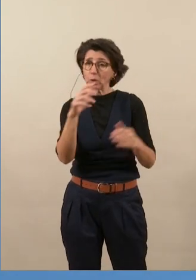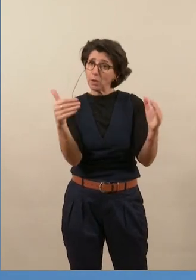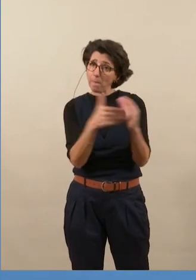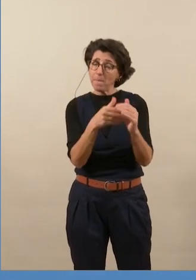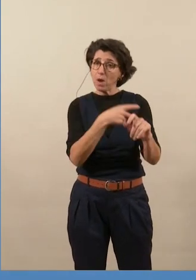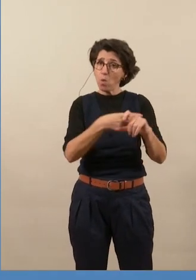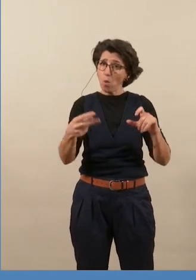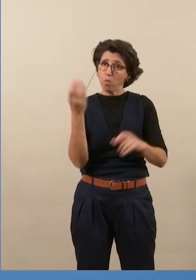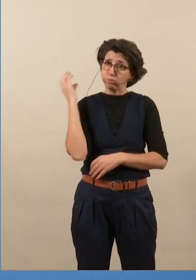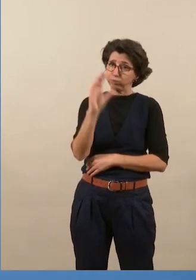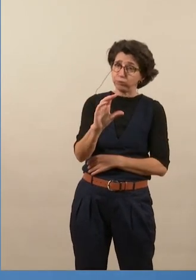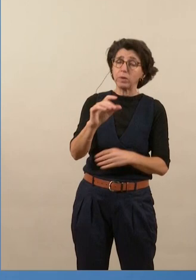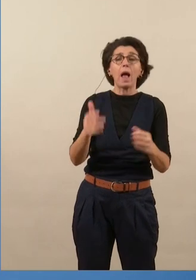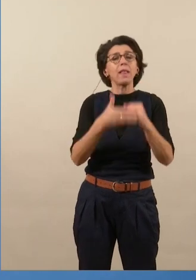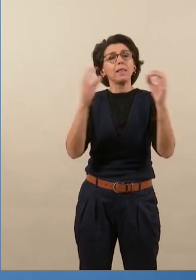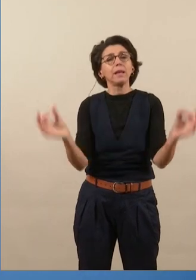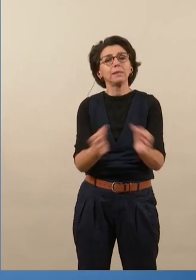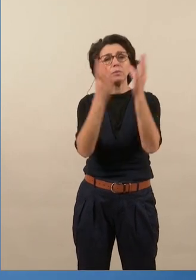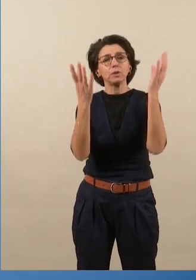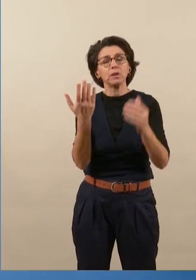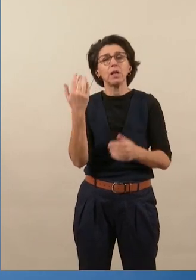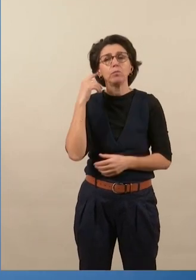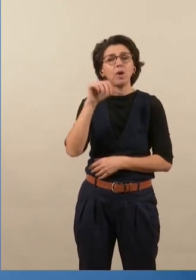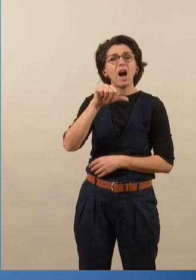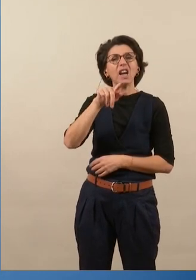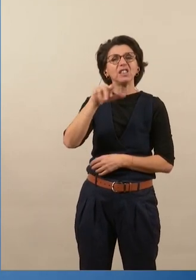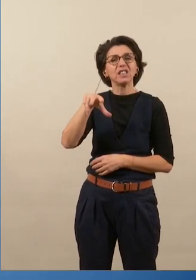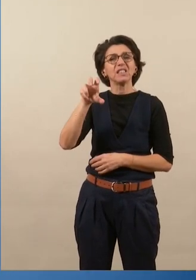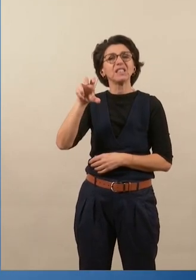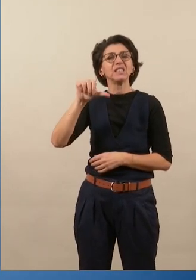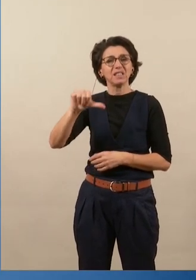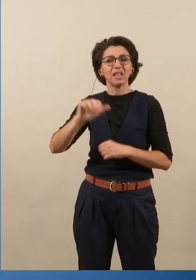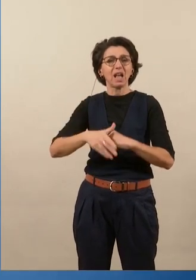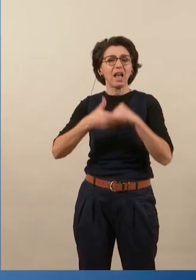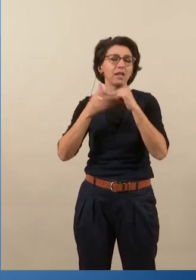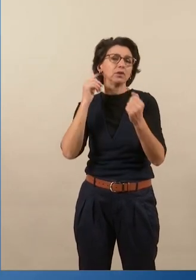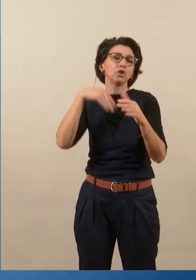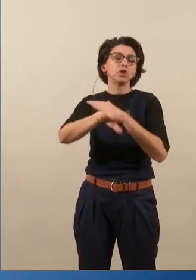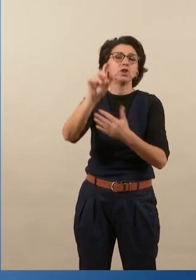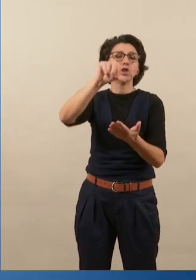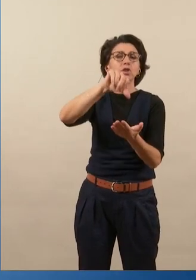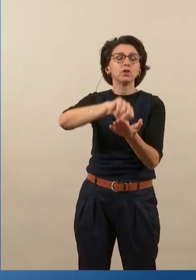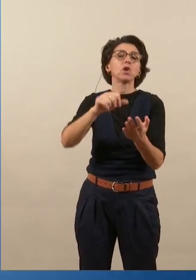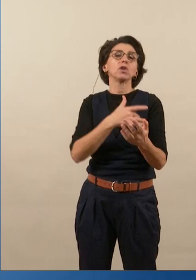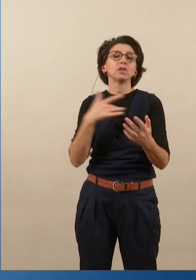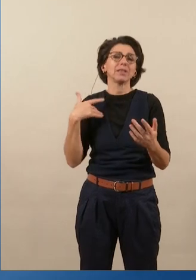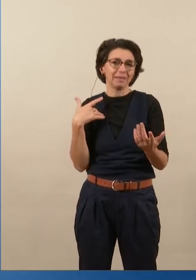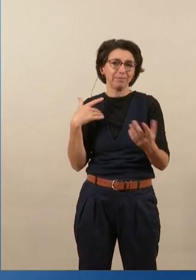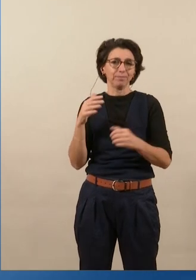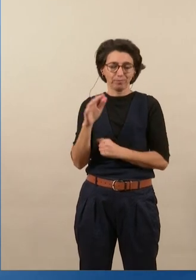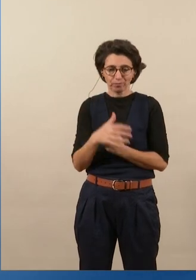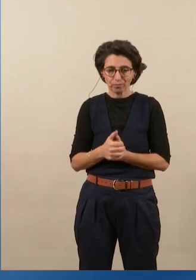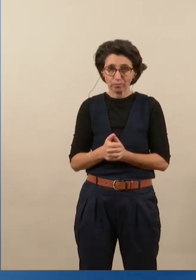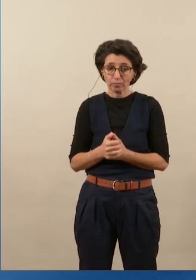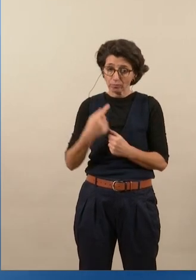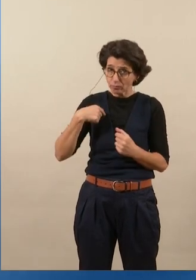dans une période difficile pour les centres de santé associatifs en France dans le contexte que nous connaissons notre